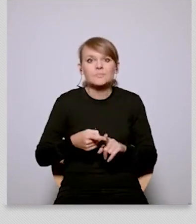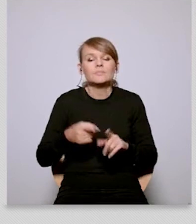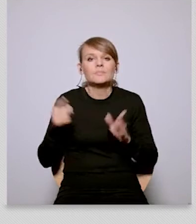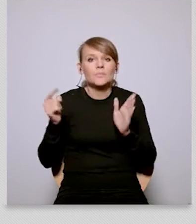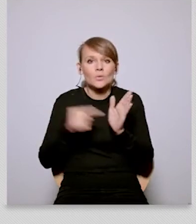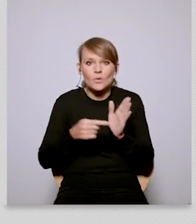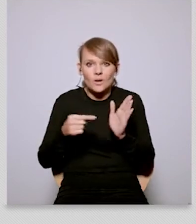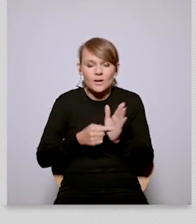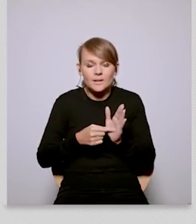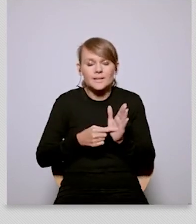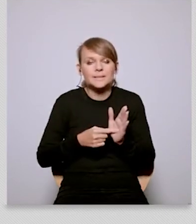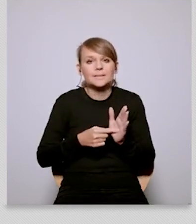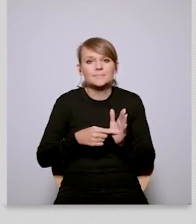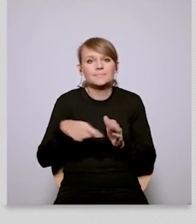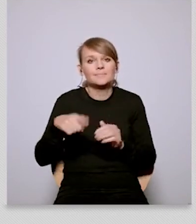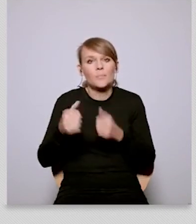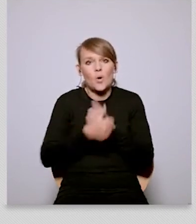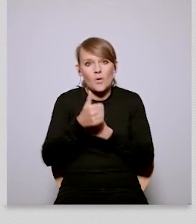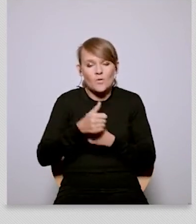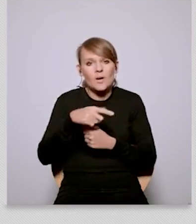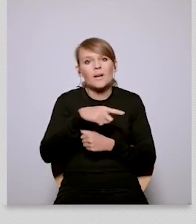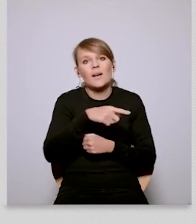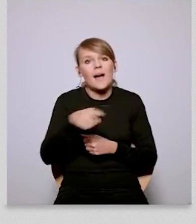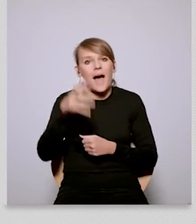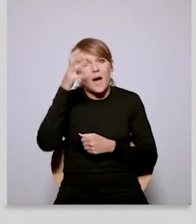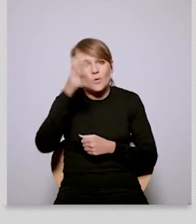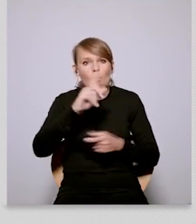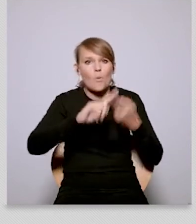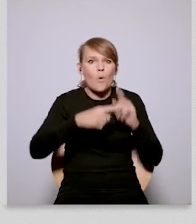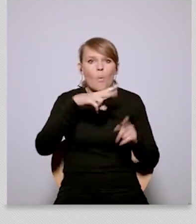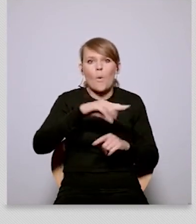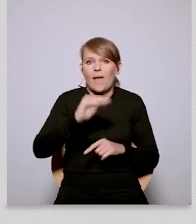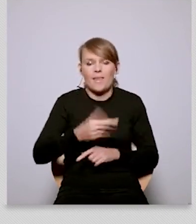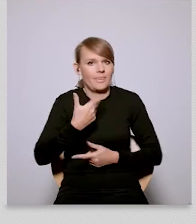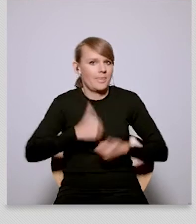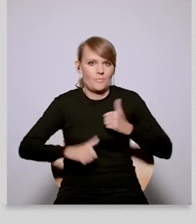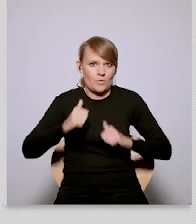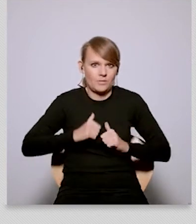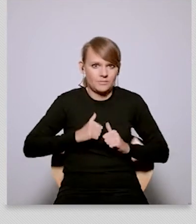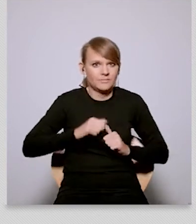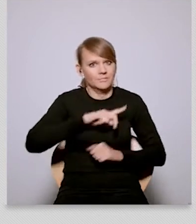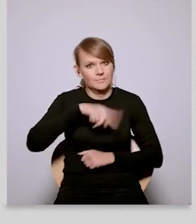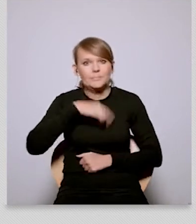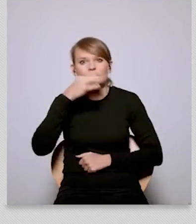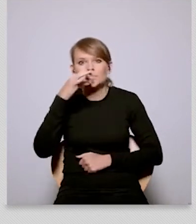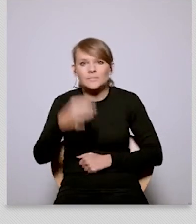co niepokoi autorów polityk unijnych to znaczy jeżeli pytamy o wyzwania